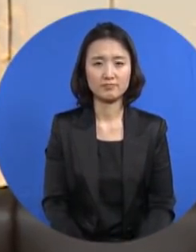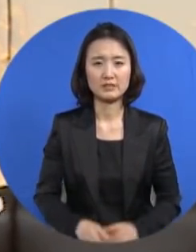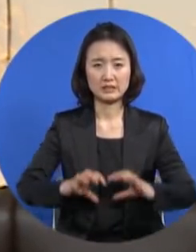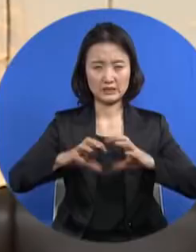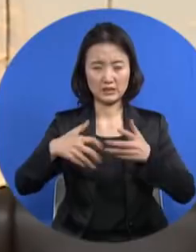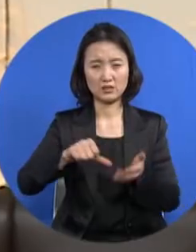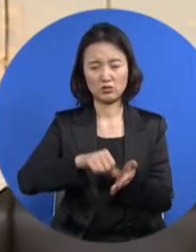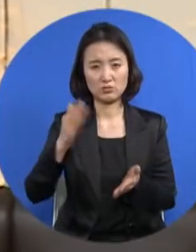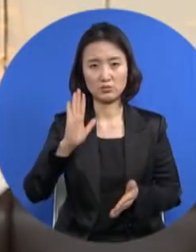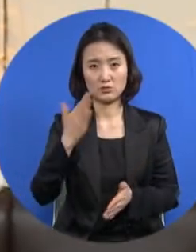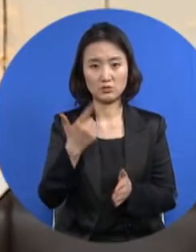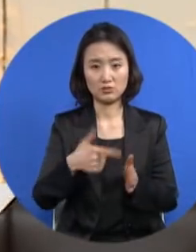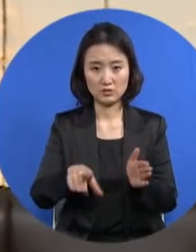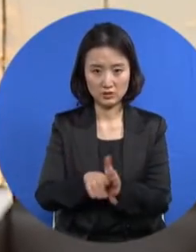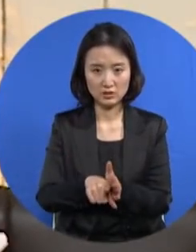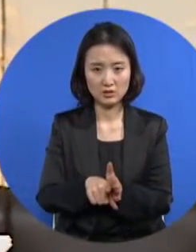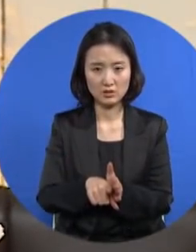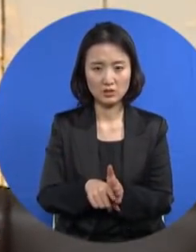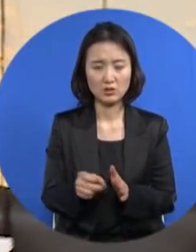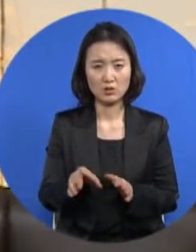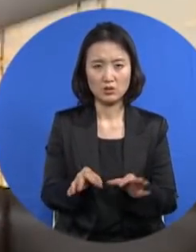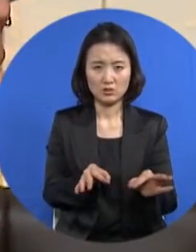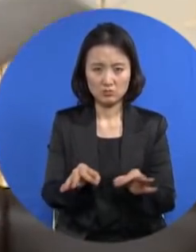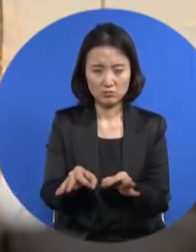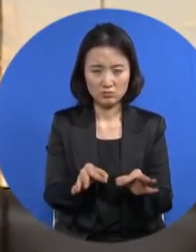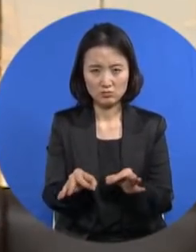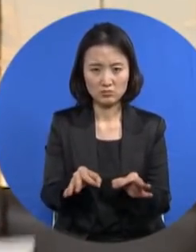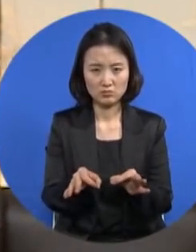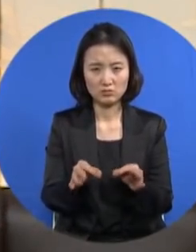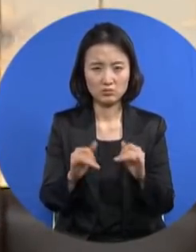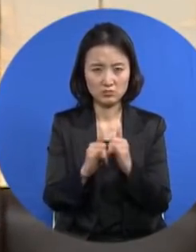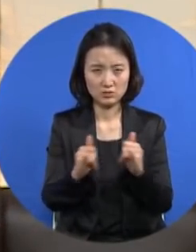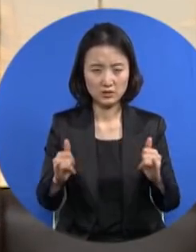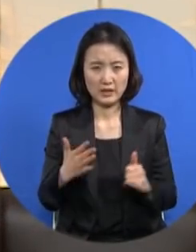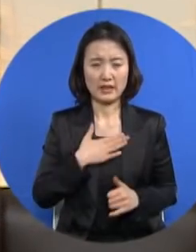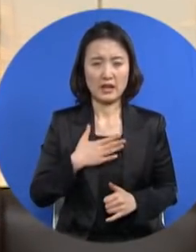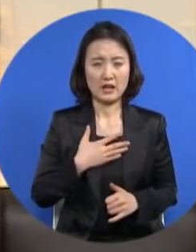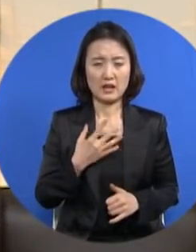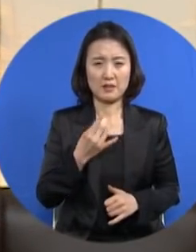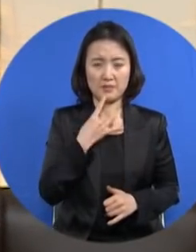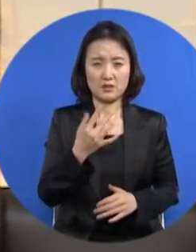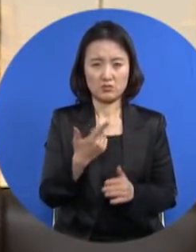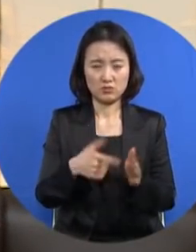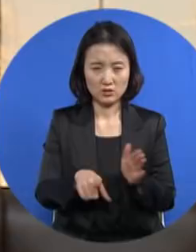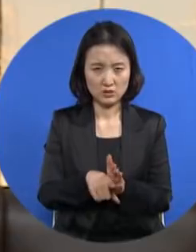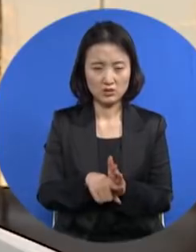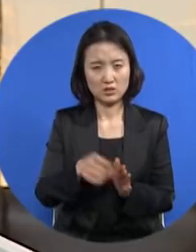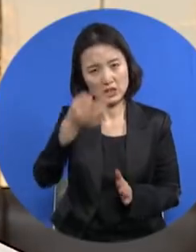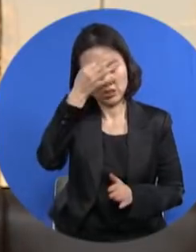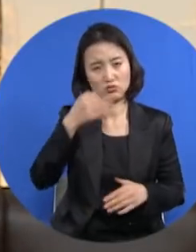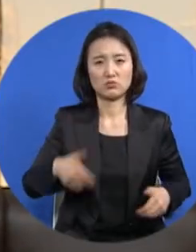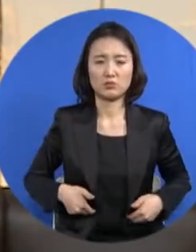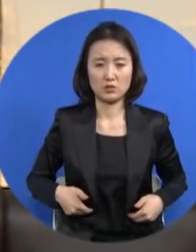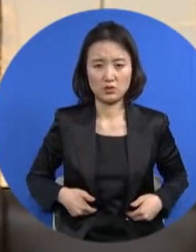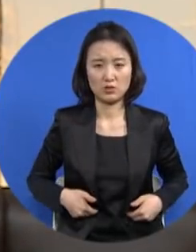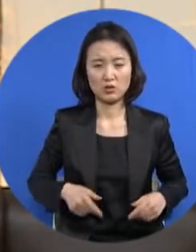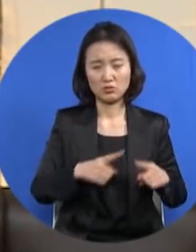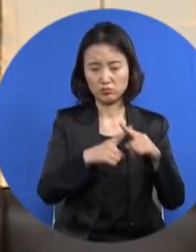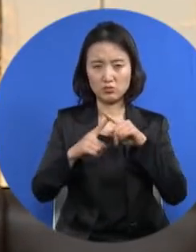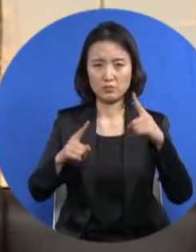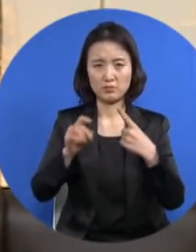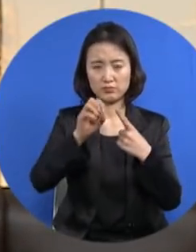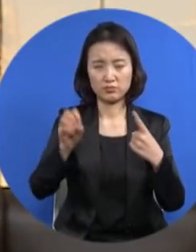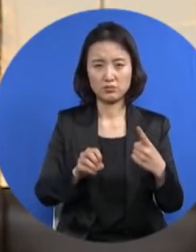만들려면 저만의 노하우가 또 필요했어요. 남의 거 100% 카피는 한다고 잘 될 리는